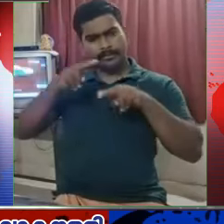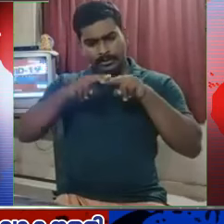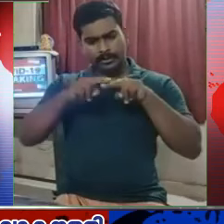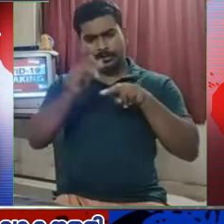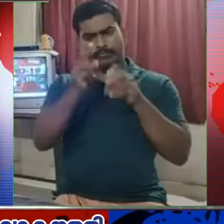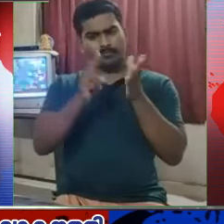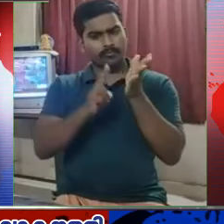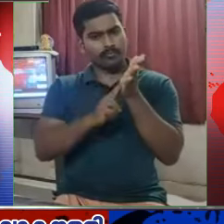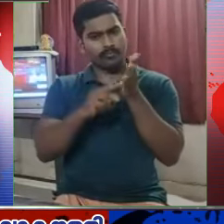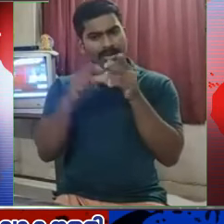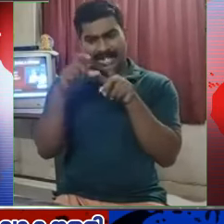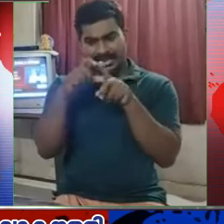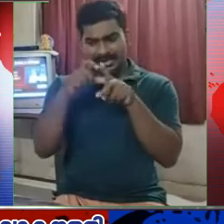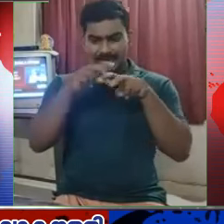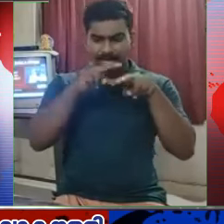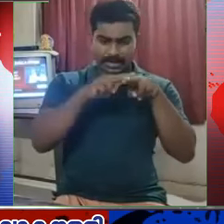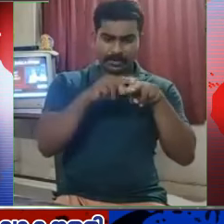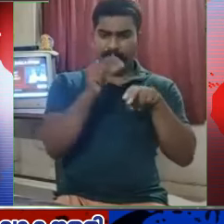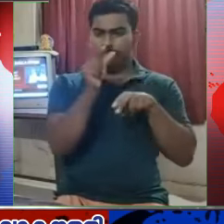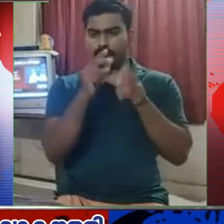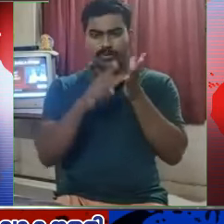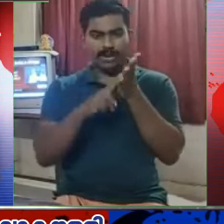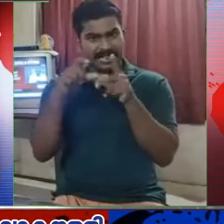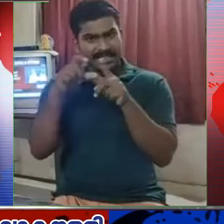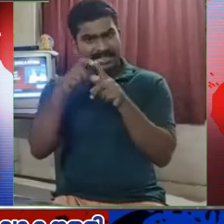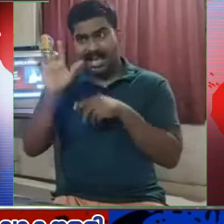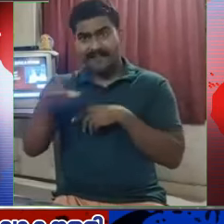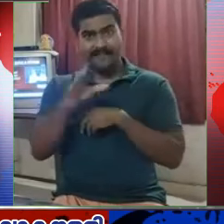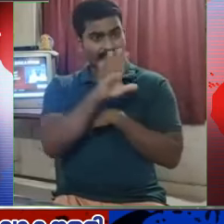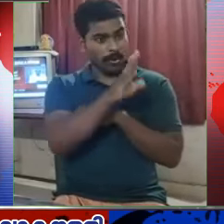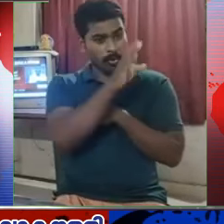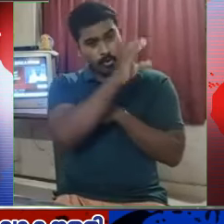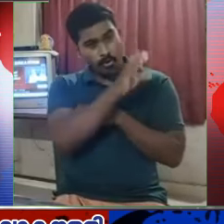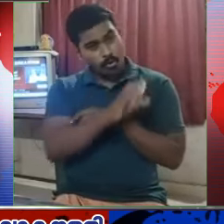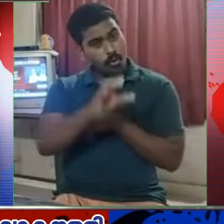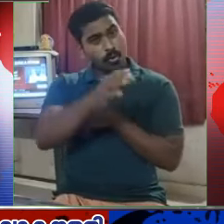ഇതുമായി ബന്ധപ്പെട്ട് അന്വേഷിച്ചപ്പോൾ